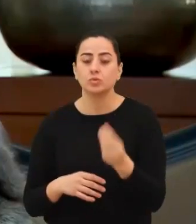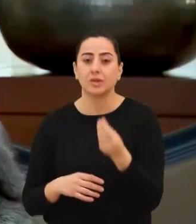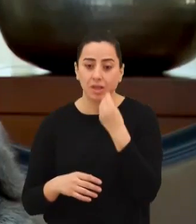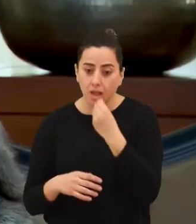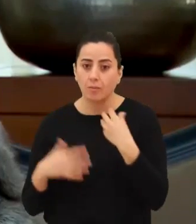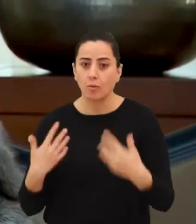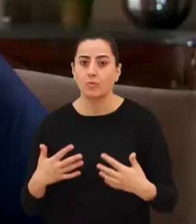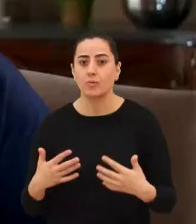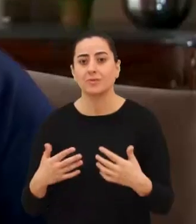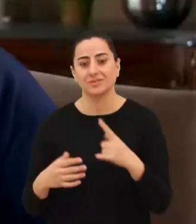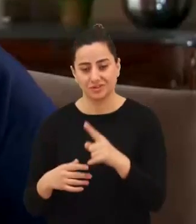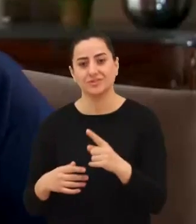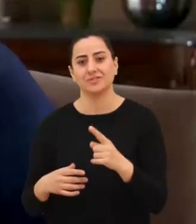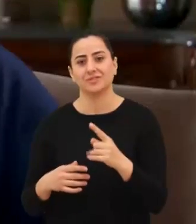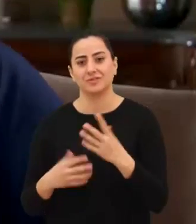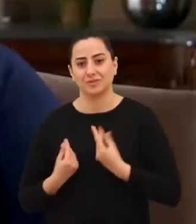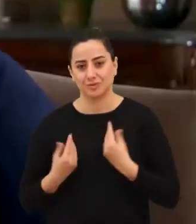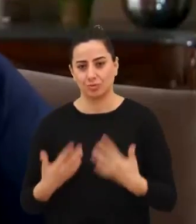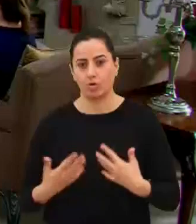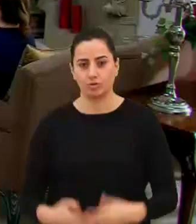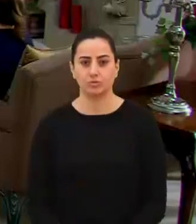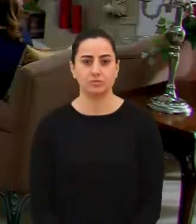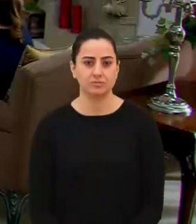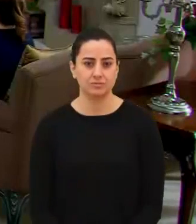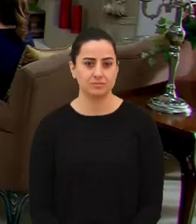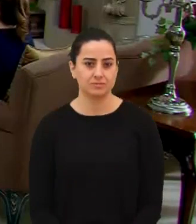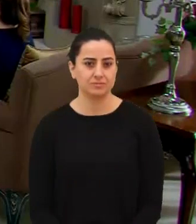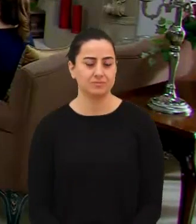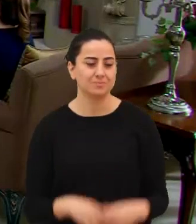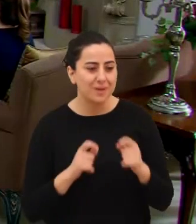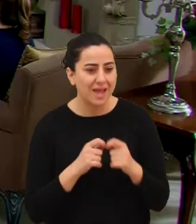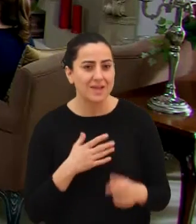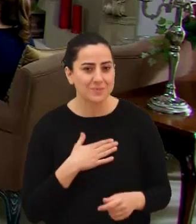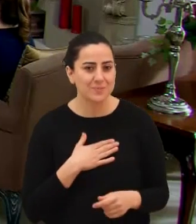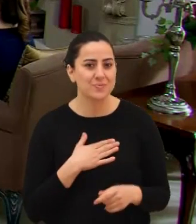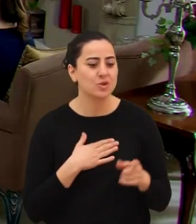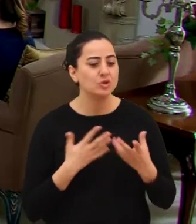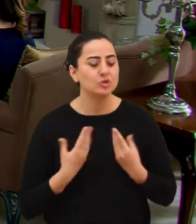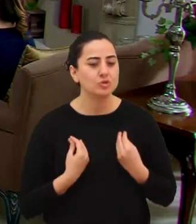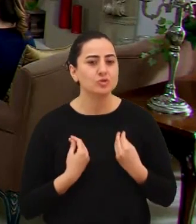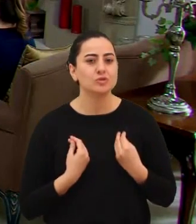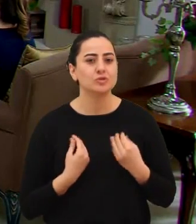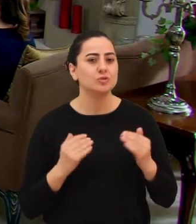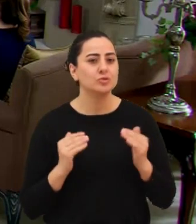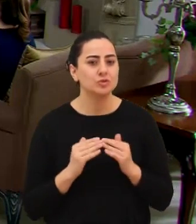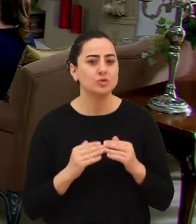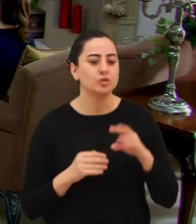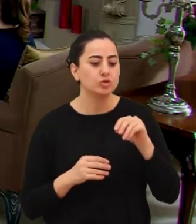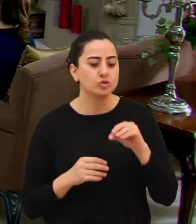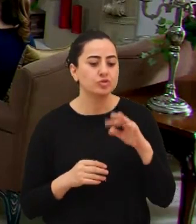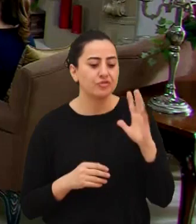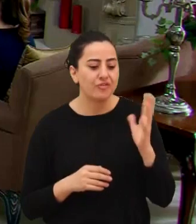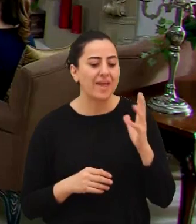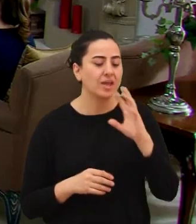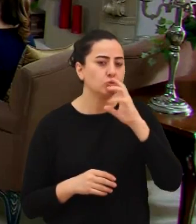Bunları yiyeceksin. Bak o zaman sütü nasıl geliyormuş. Badire Hanımcığım, sütünün artması için tuzlu ve